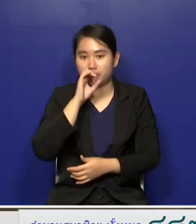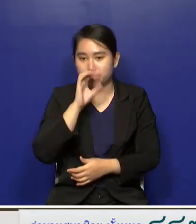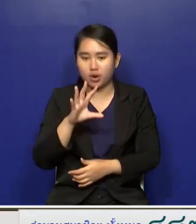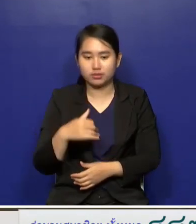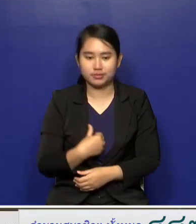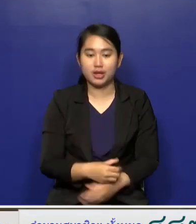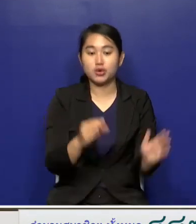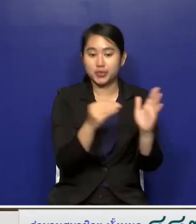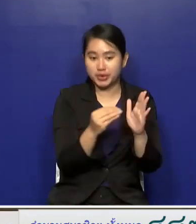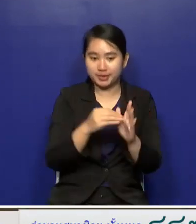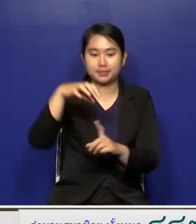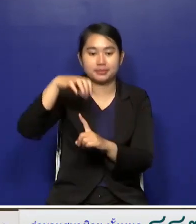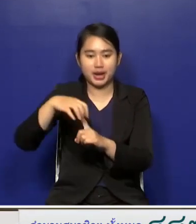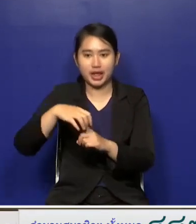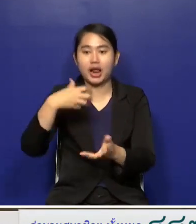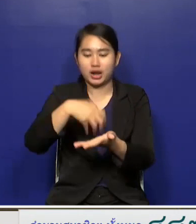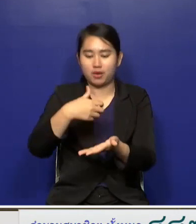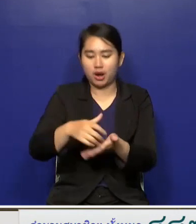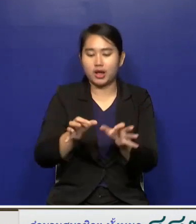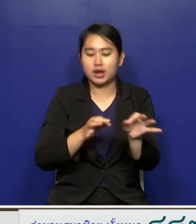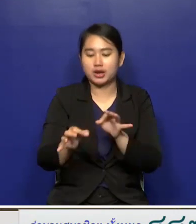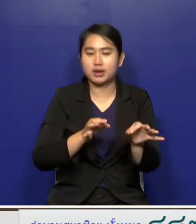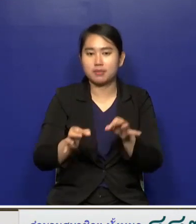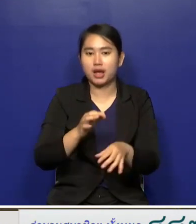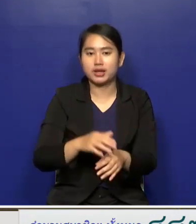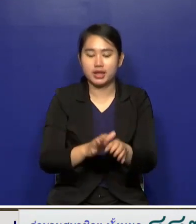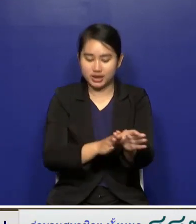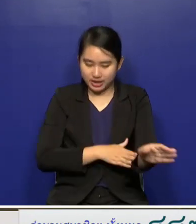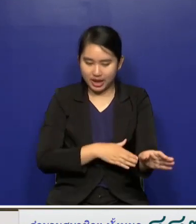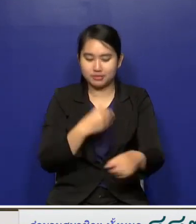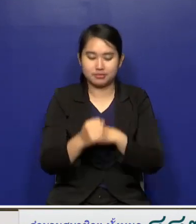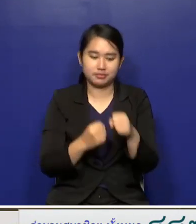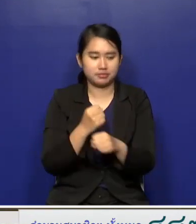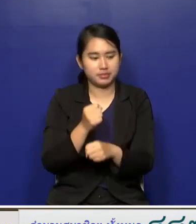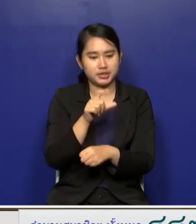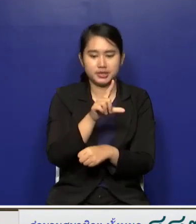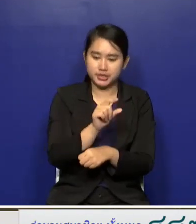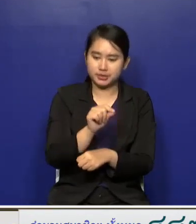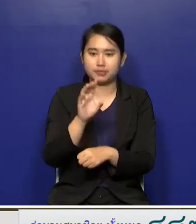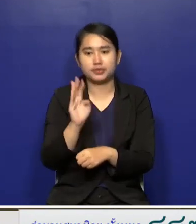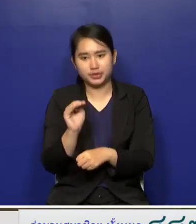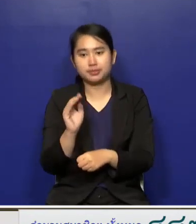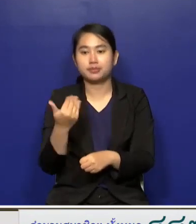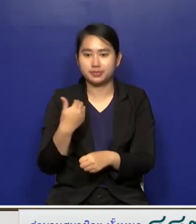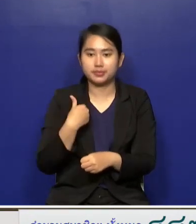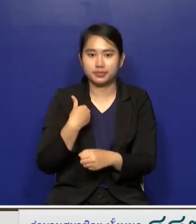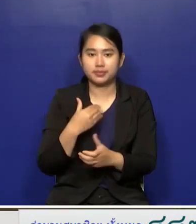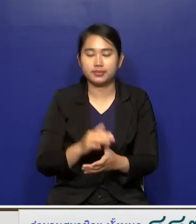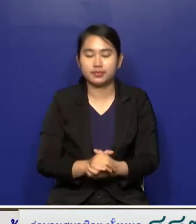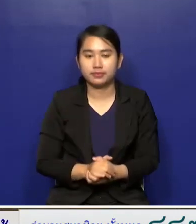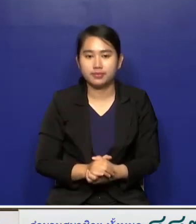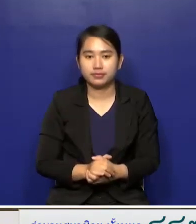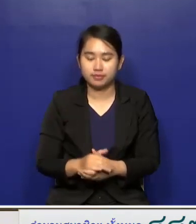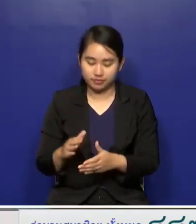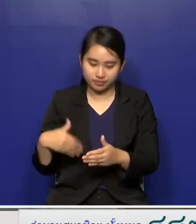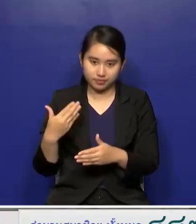งที่ผมพูดรูปแบบพิเศษทั้งสองรูปแบบมีมานานเกือบ 40ปี20ปีของพัทยาจนปั